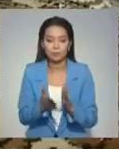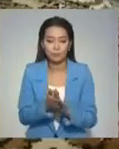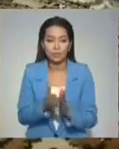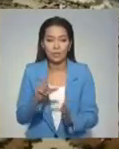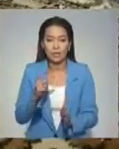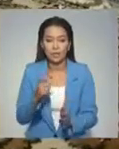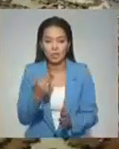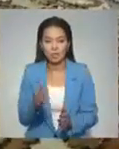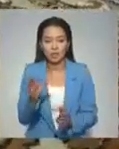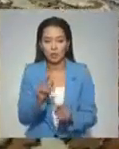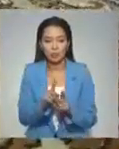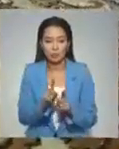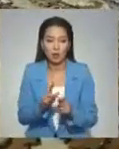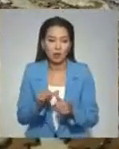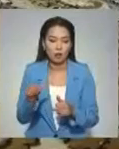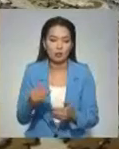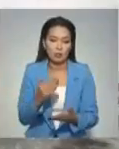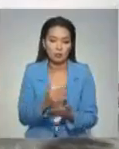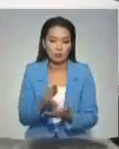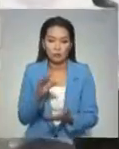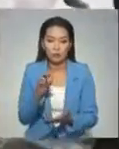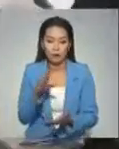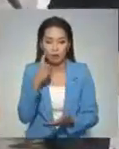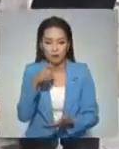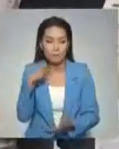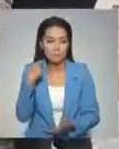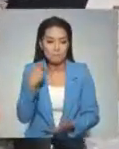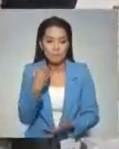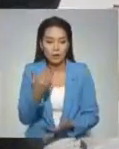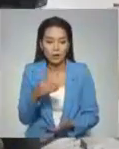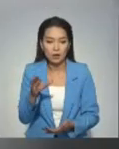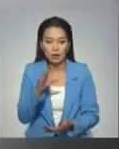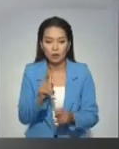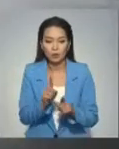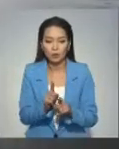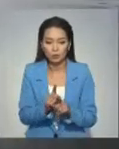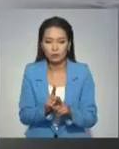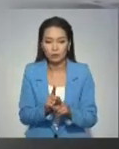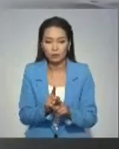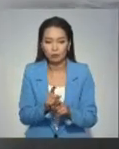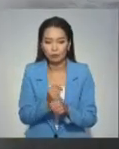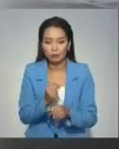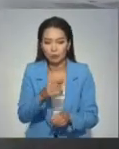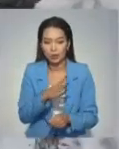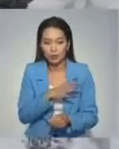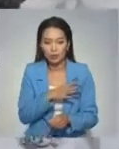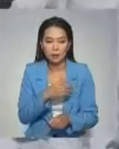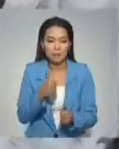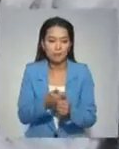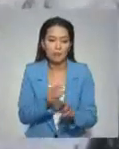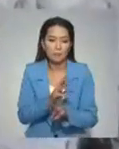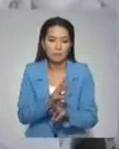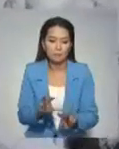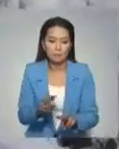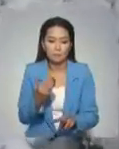Экибастузе слегка отличается от оценки Токаева. Напомню, президент случившееся назвал катастрофой, а первый вице-премьер резюмировал